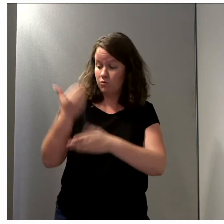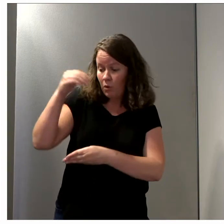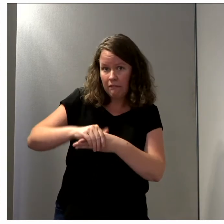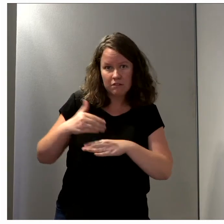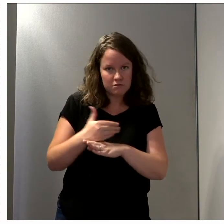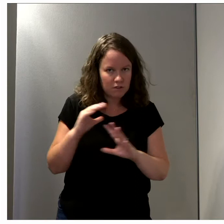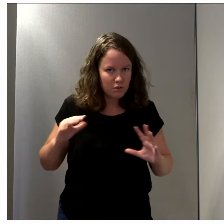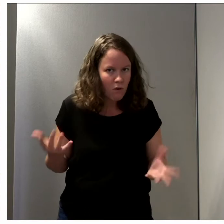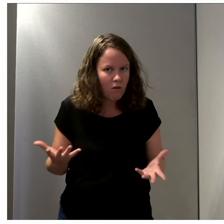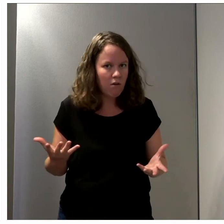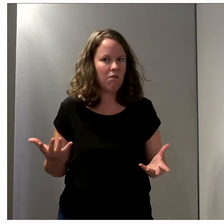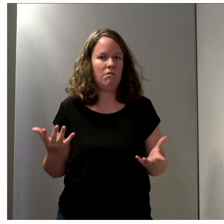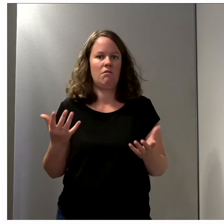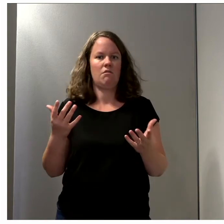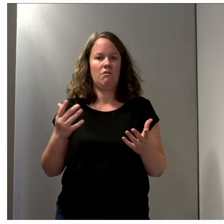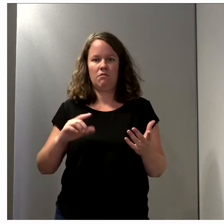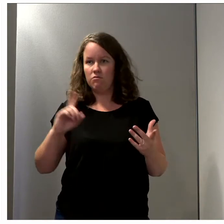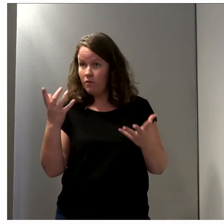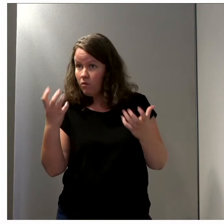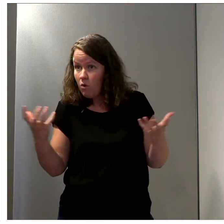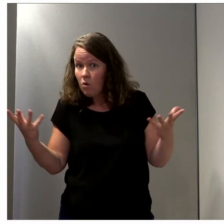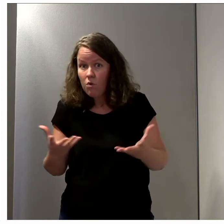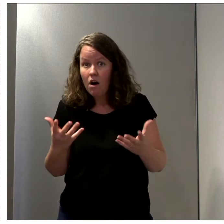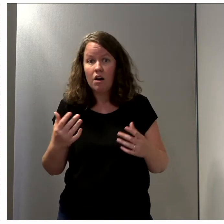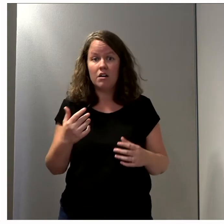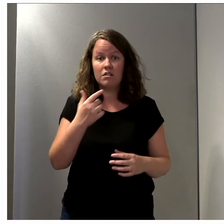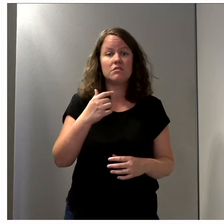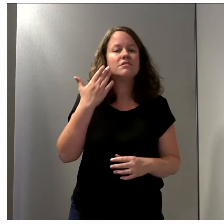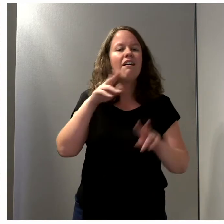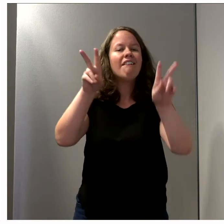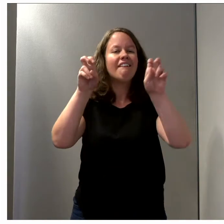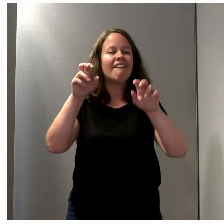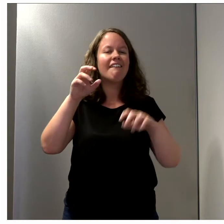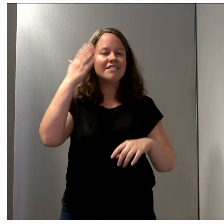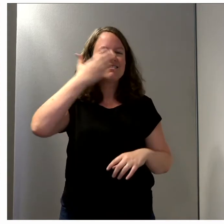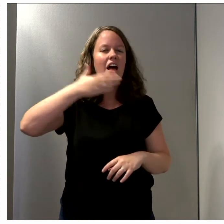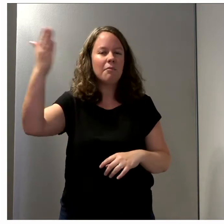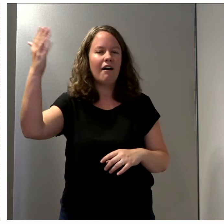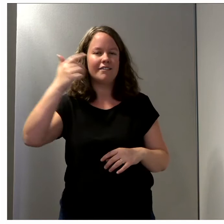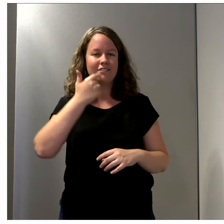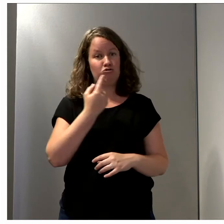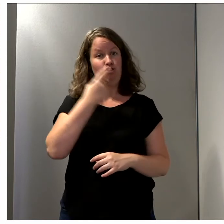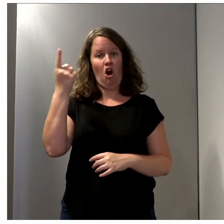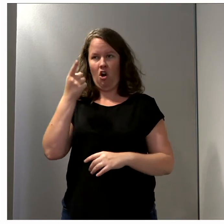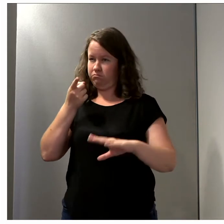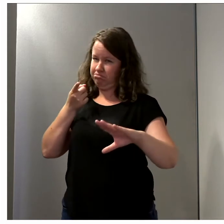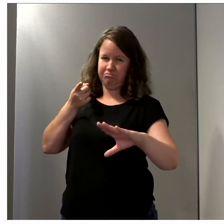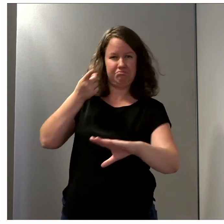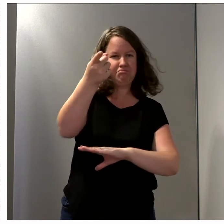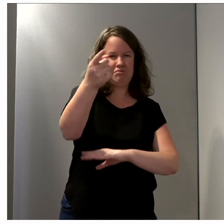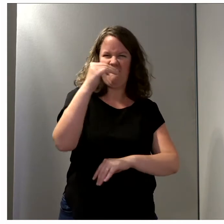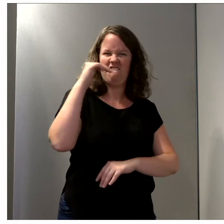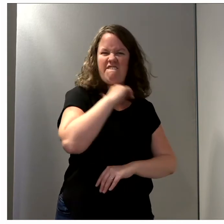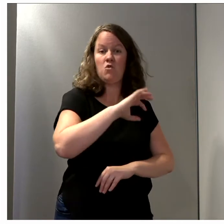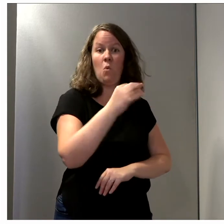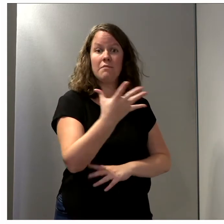journées, de comment tout le monde voulait, que comme on dit, seul on va vite, tous ensemble on va plus loin, tous ensemble on va plus loin, c'est